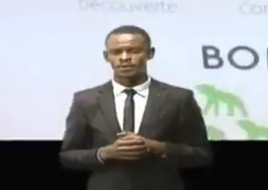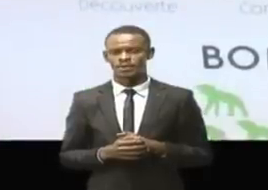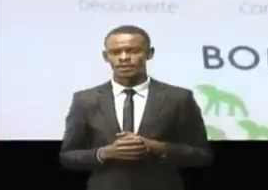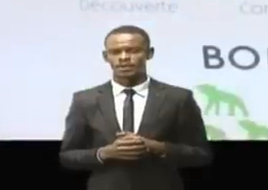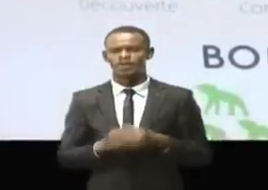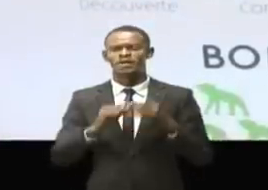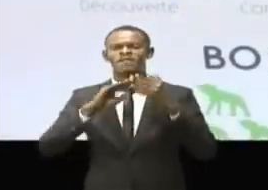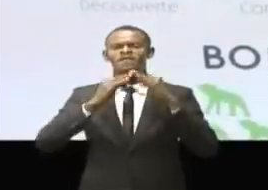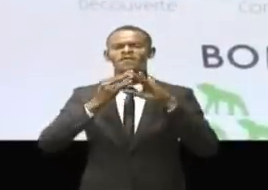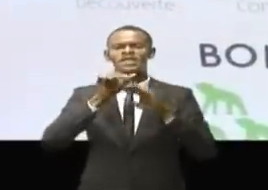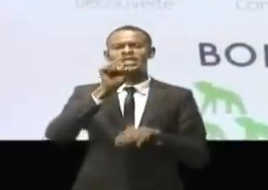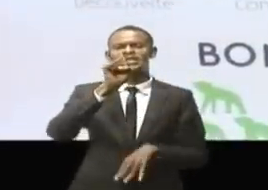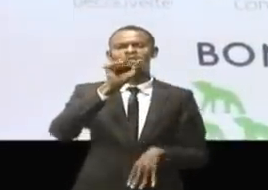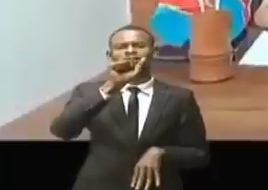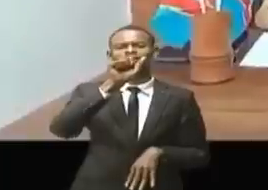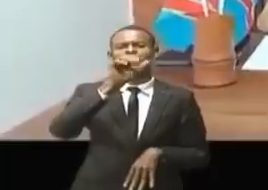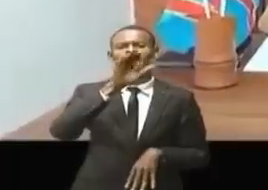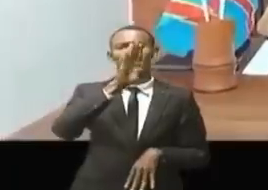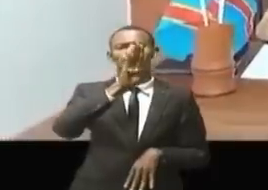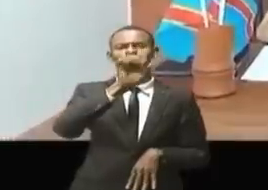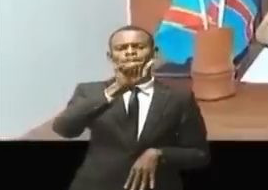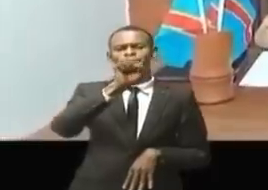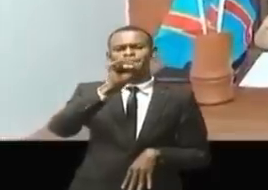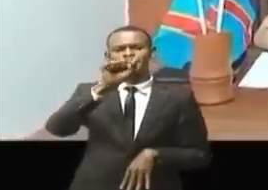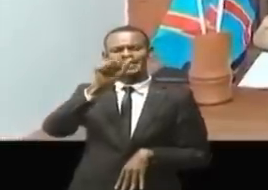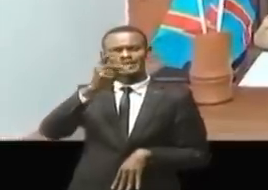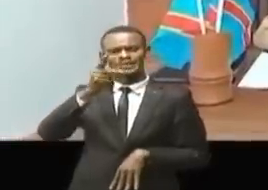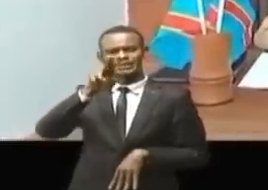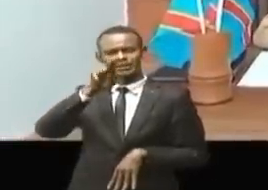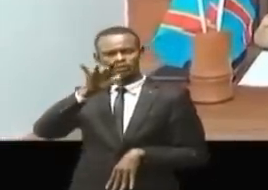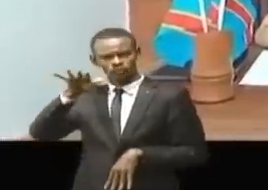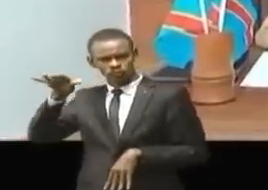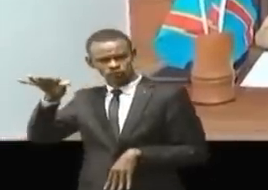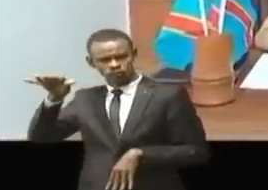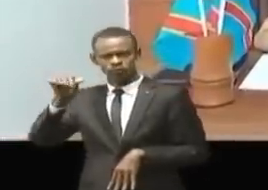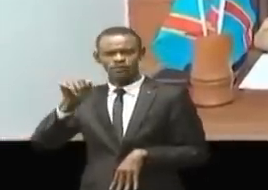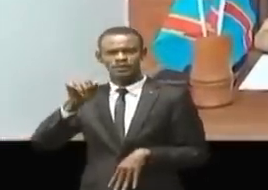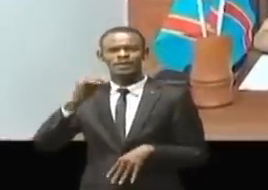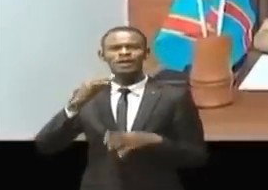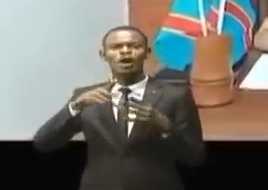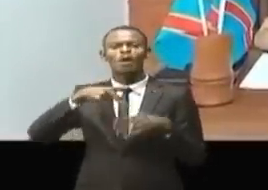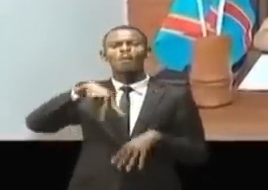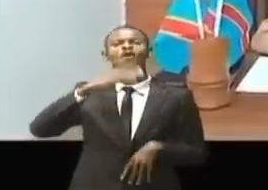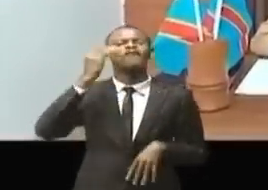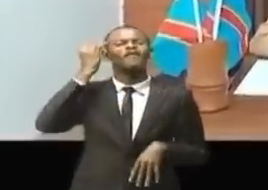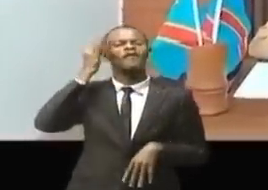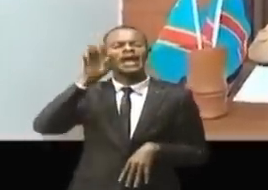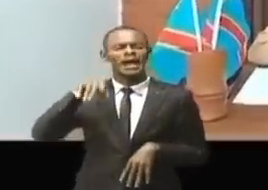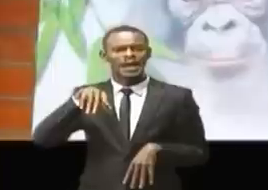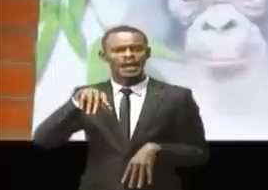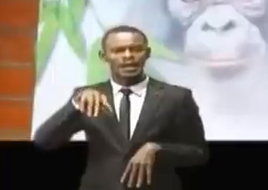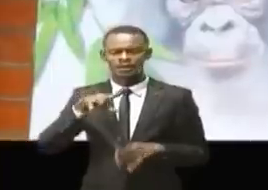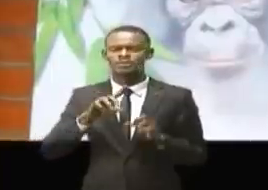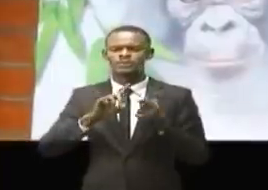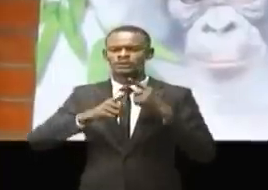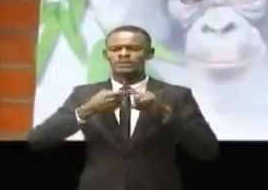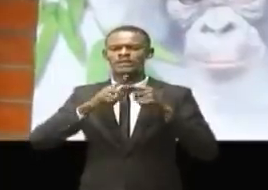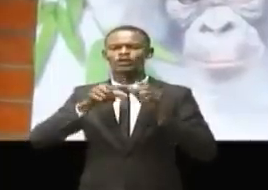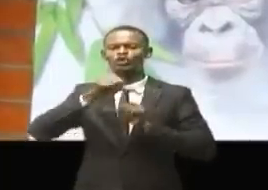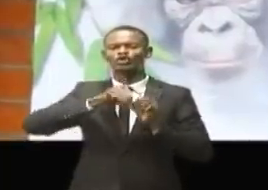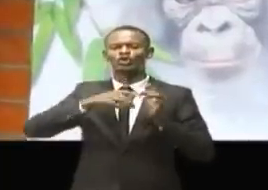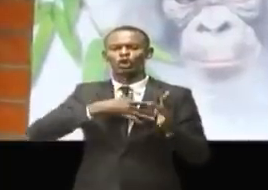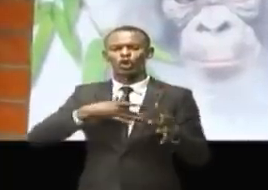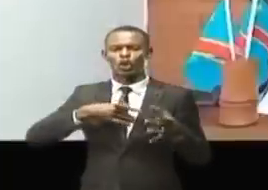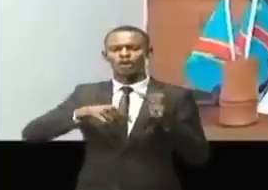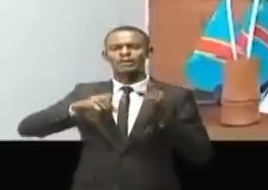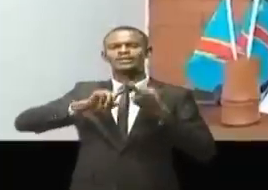Grand Équateur étaient au centre de ces points de presse animé par les amis des bonobos du Congo ABC en sigle.